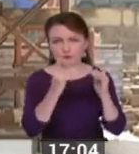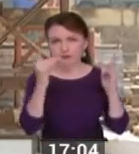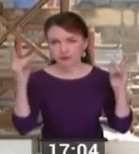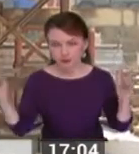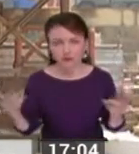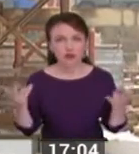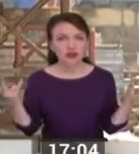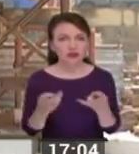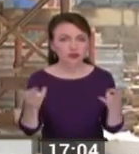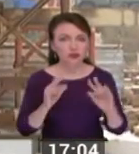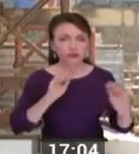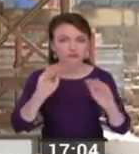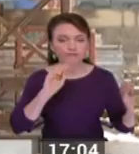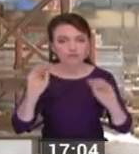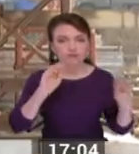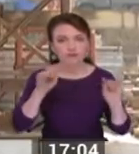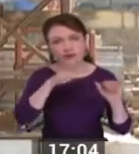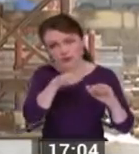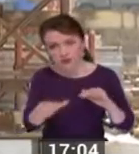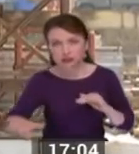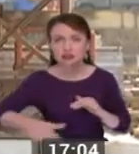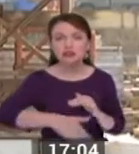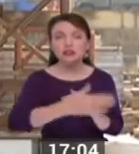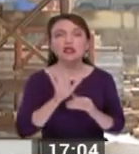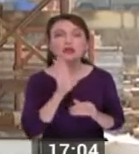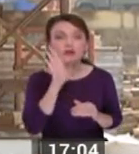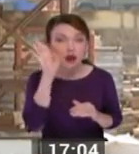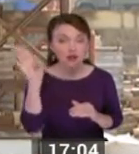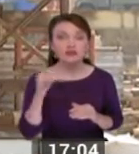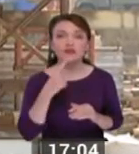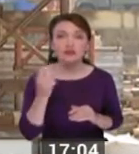треба влаштувати з'їзди. І вранці,